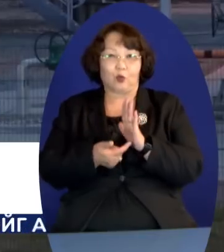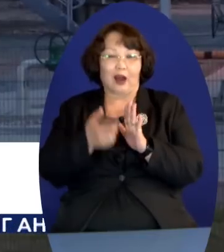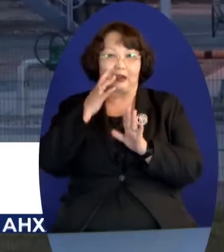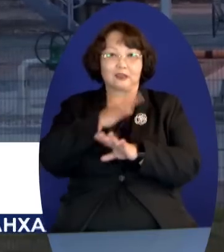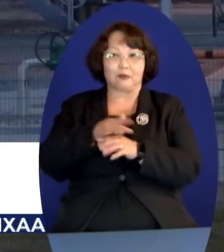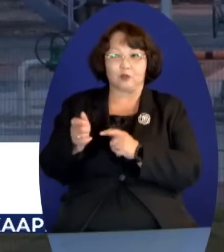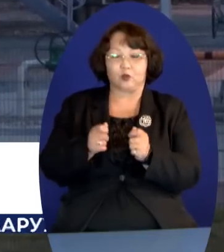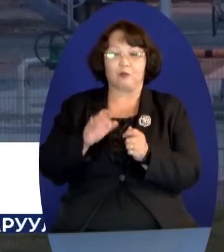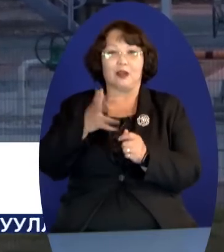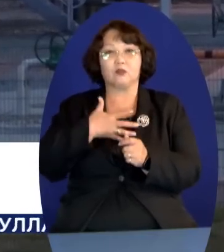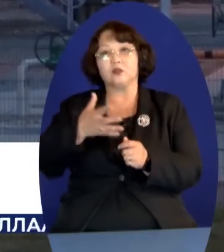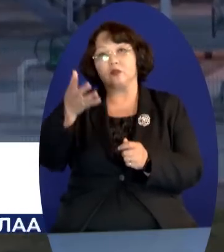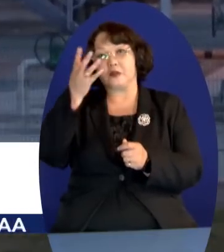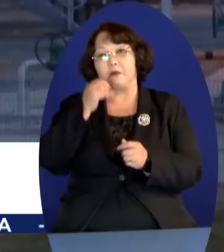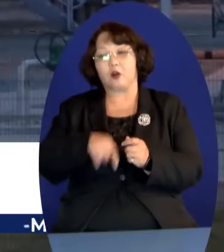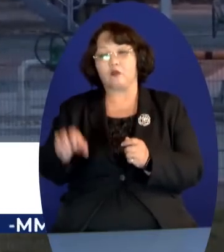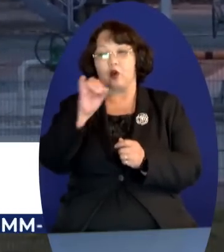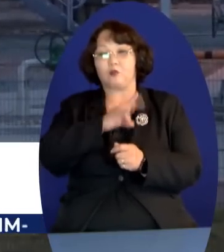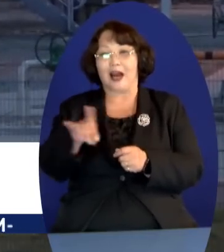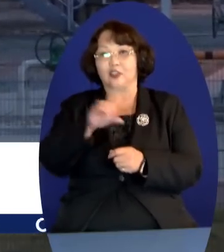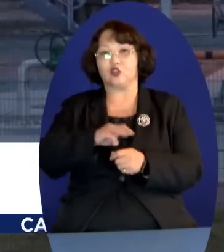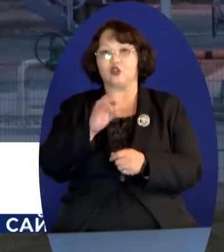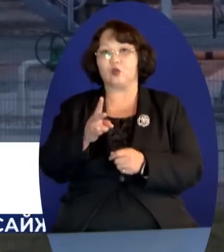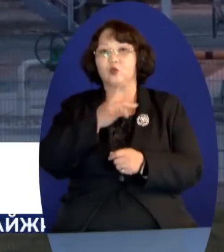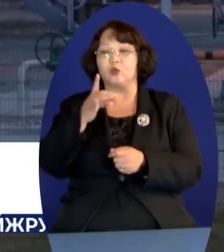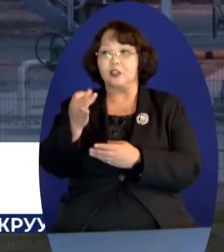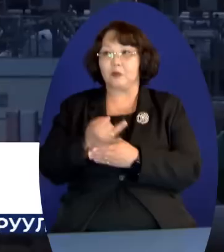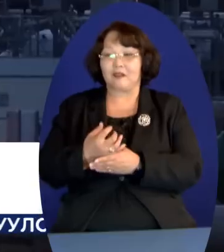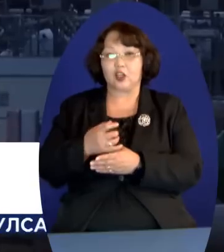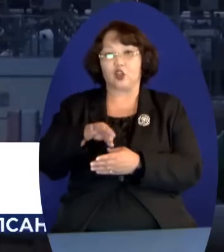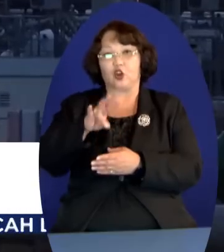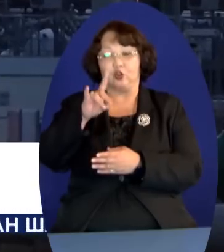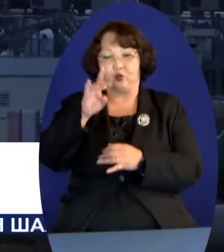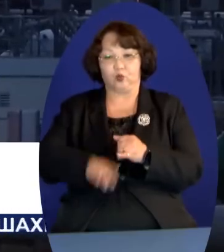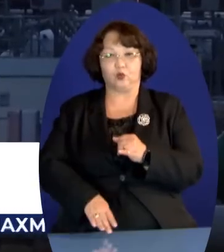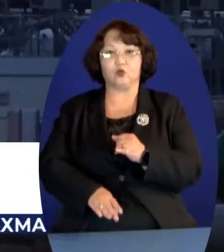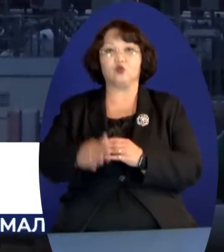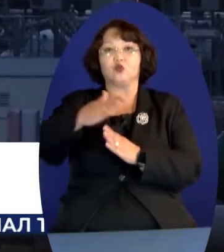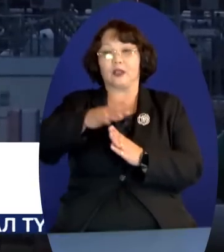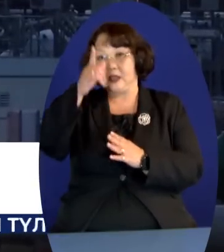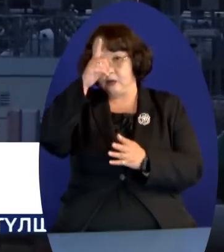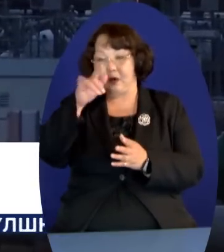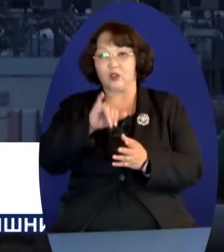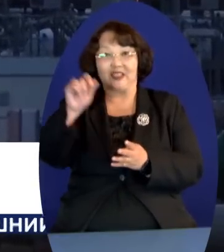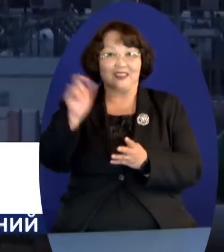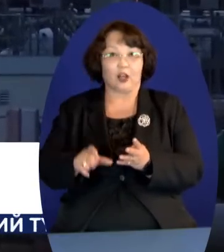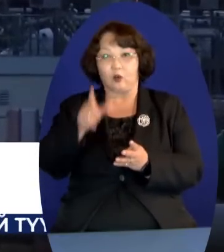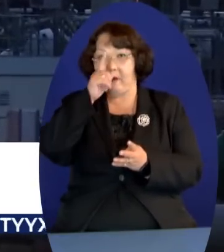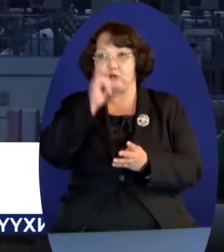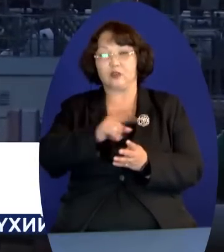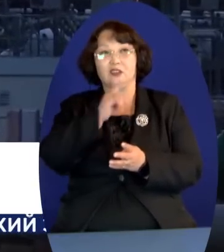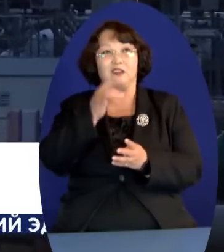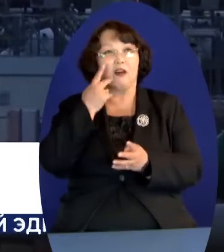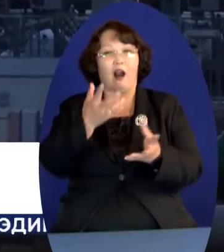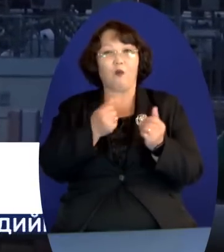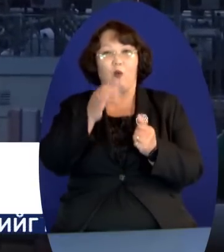холбоо хэдийгээр Оросын газрын тос улан нүүрсний импортыг энэ оны сүүлээр зогсоохоор болсон ч Герман, Итали зэрэг Оросын хий нийлүүлэлтээс ихээхэн